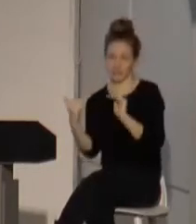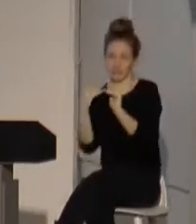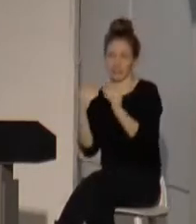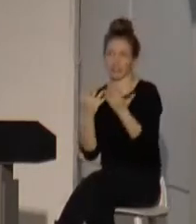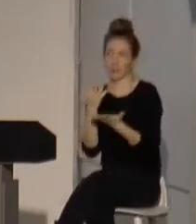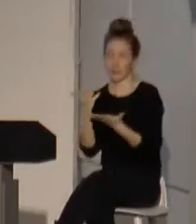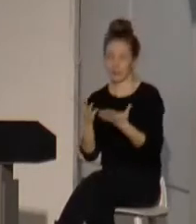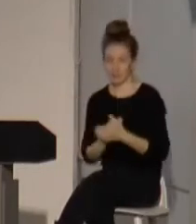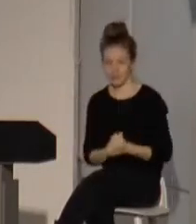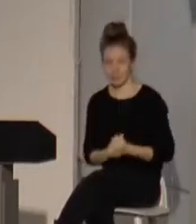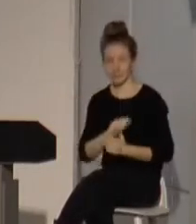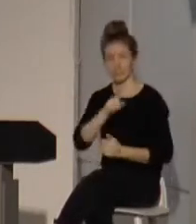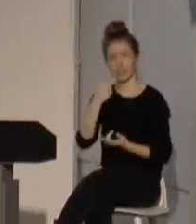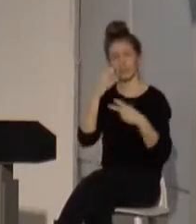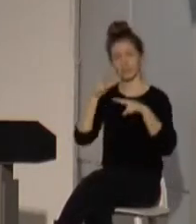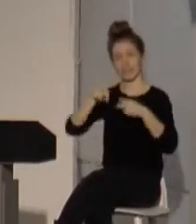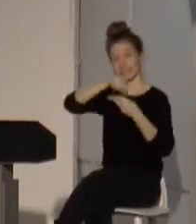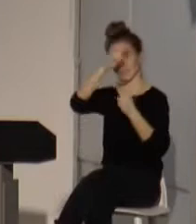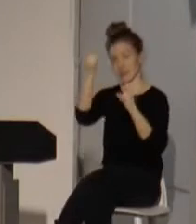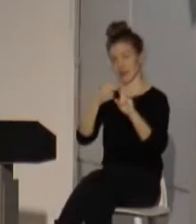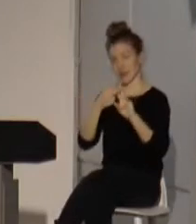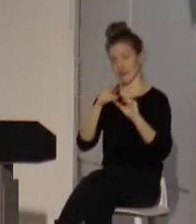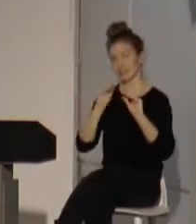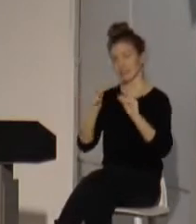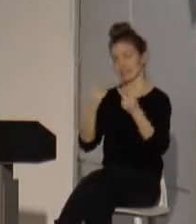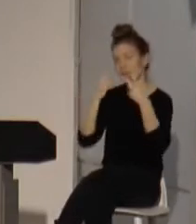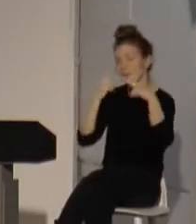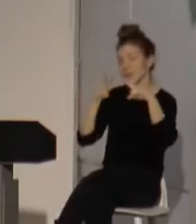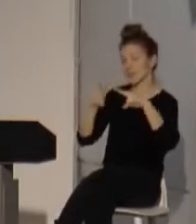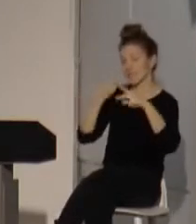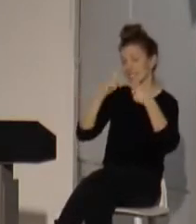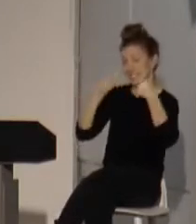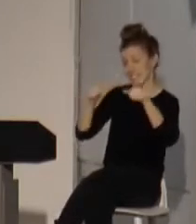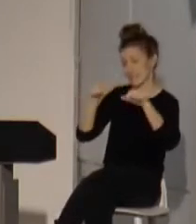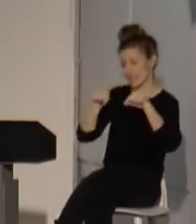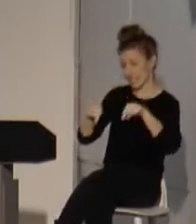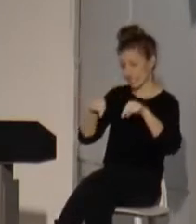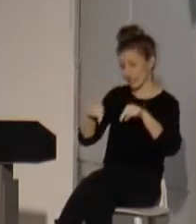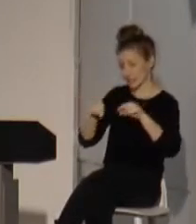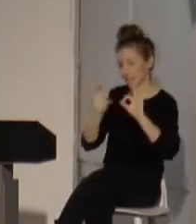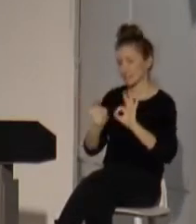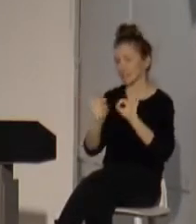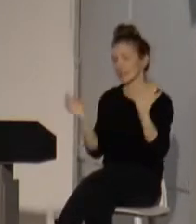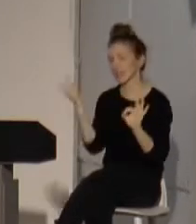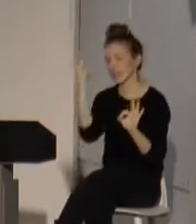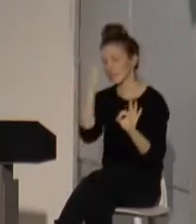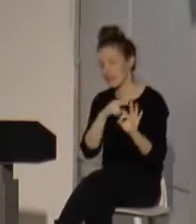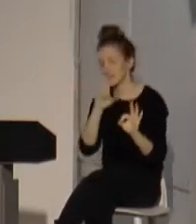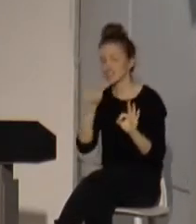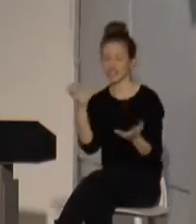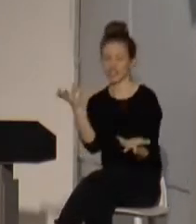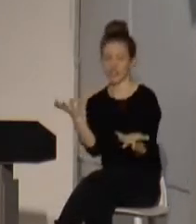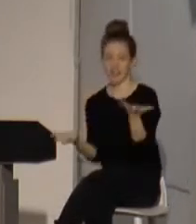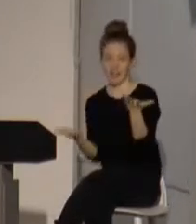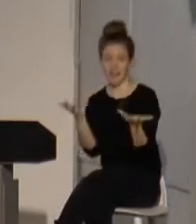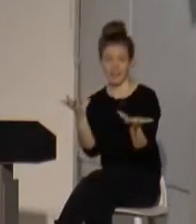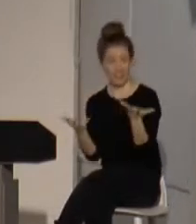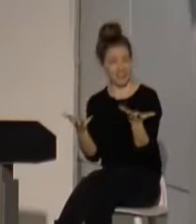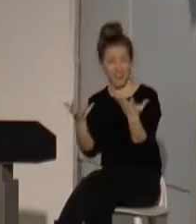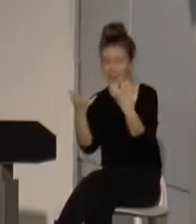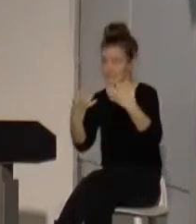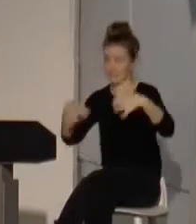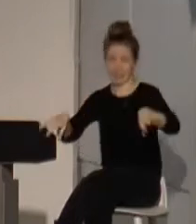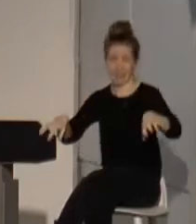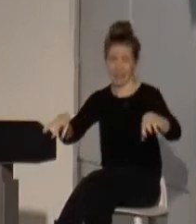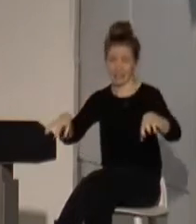אז כשאנחנו מסתכלים על העולם דרך הפריזמה הסטיגמטית הזאת, אנחנו בעצם מתחילים להבין שיש איזושהי הבחנה בינארית